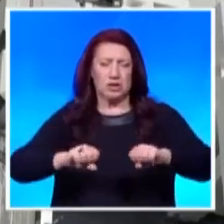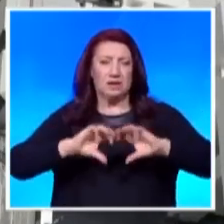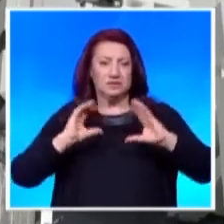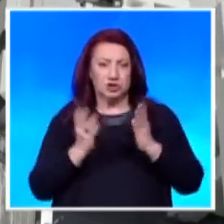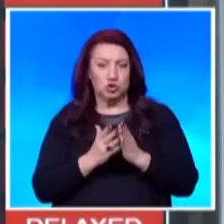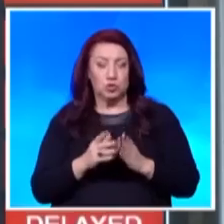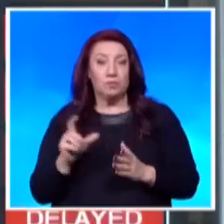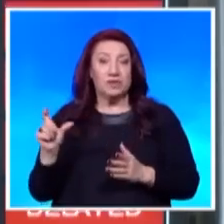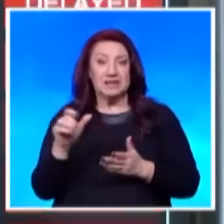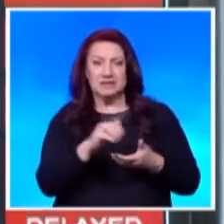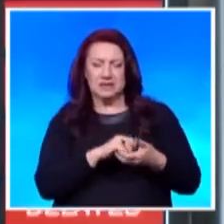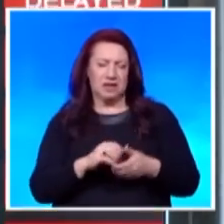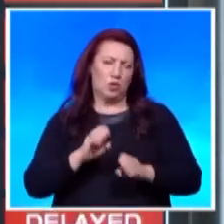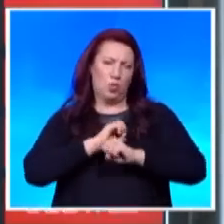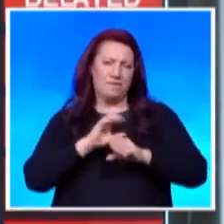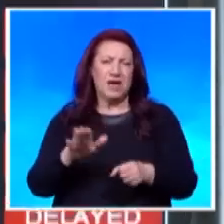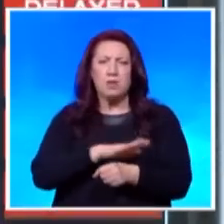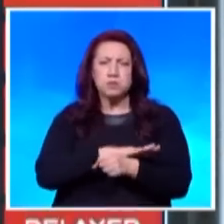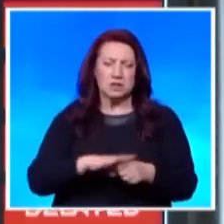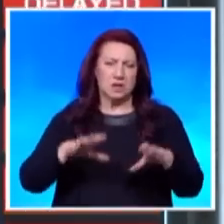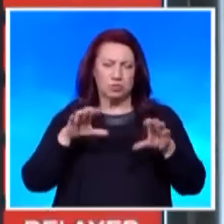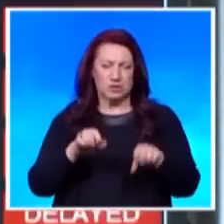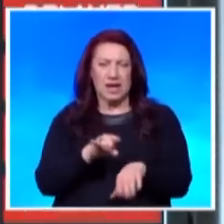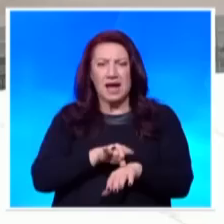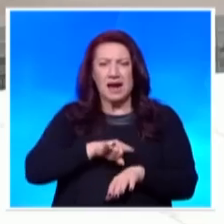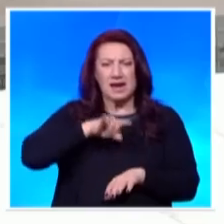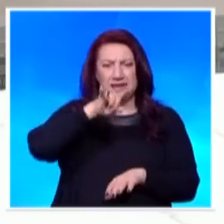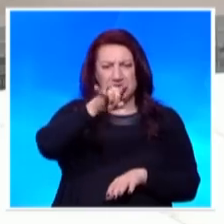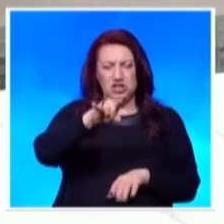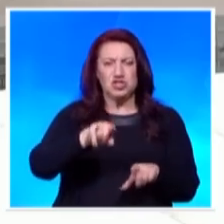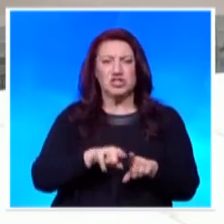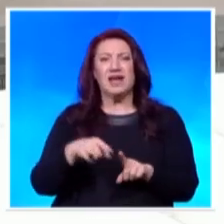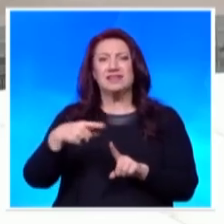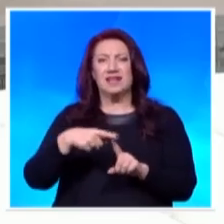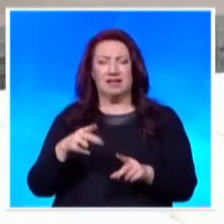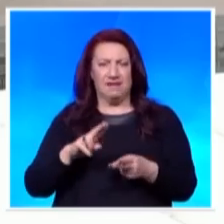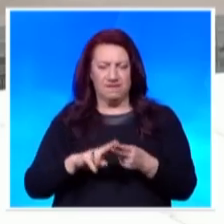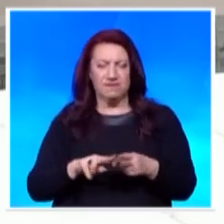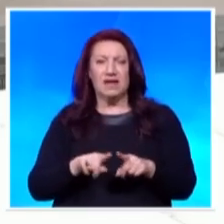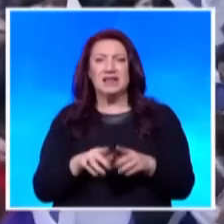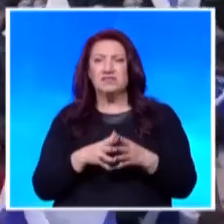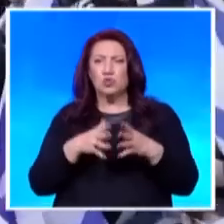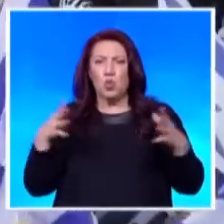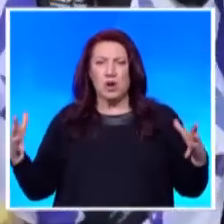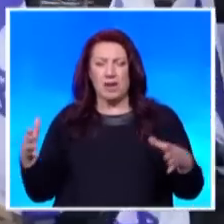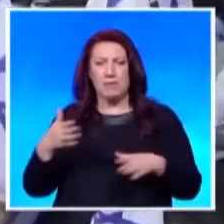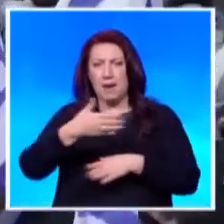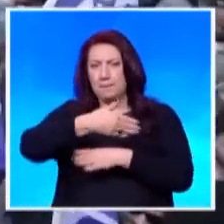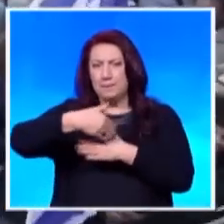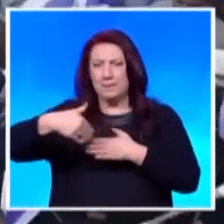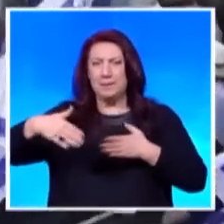Синдикатите днес обявиха пълна блокада. Летището в Тел-Авив и двете големи пристанища спряха работа. Според